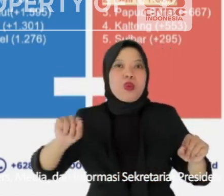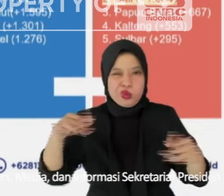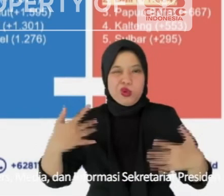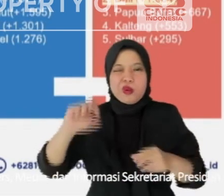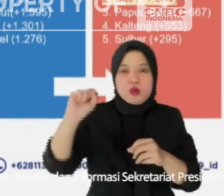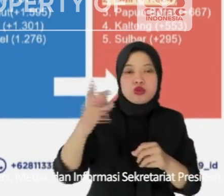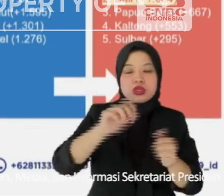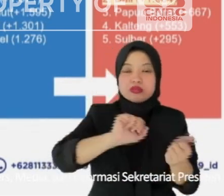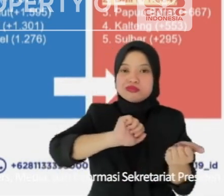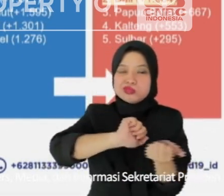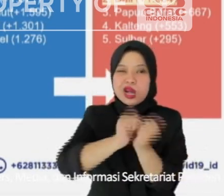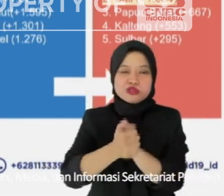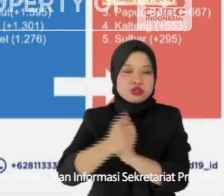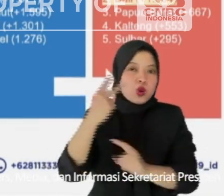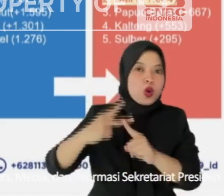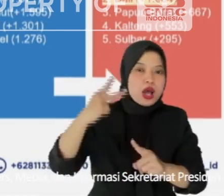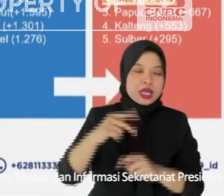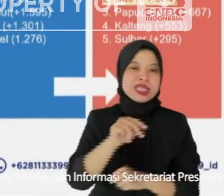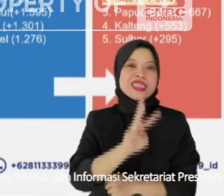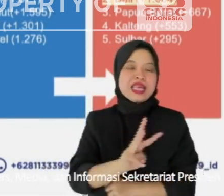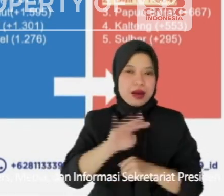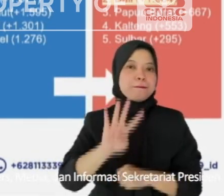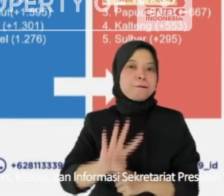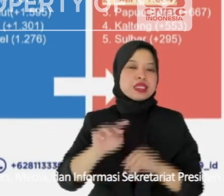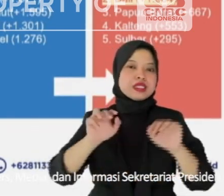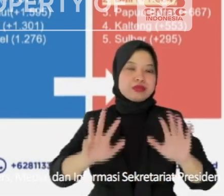mencapai puncak kasus kedua sebesar 340